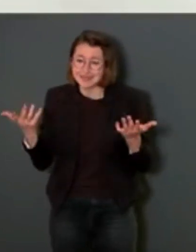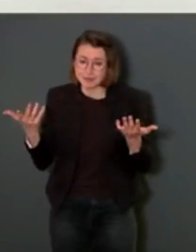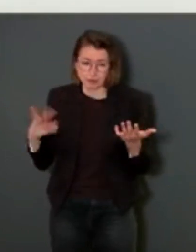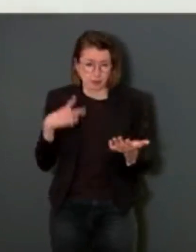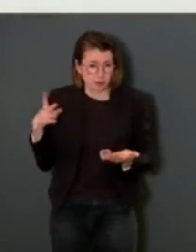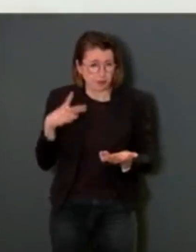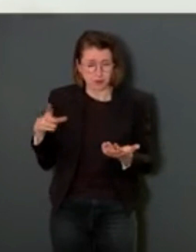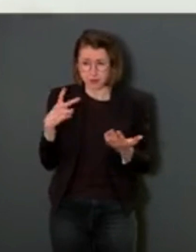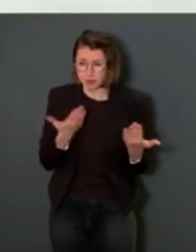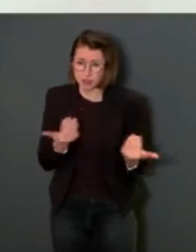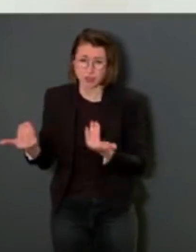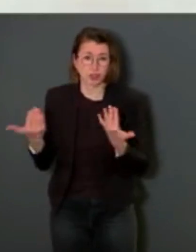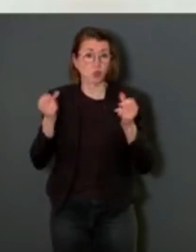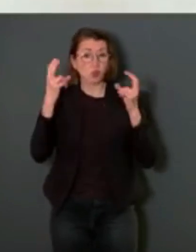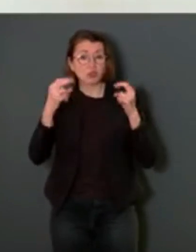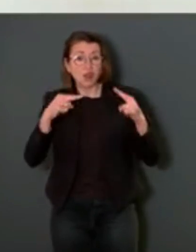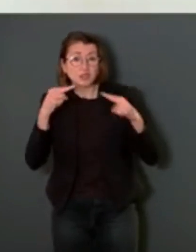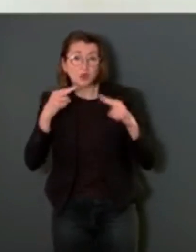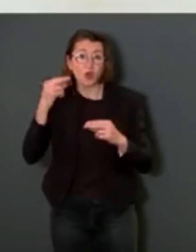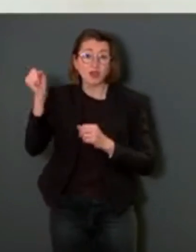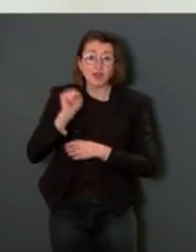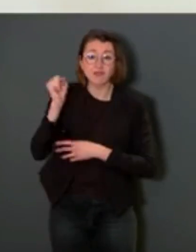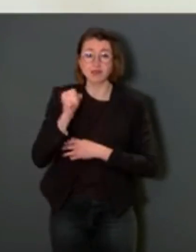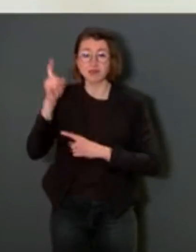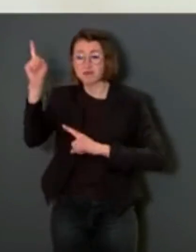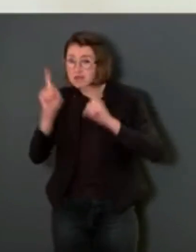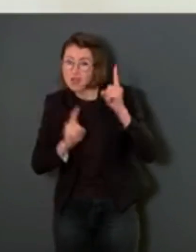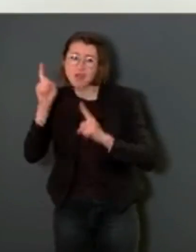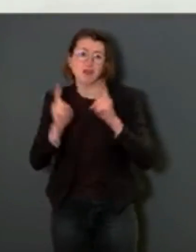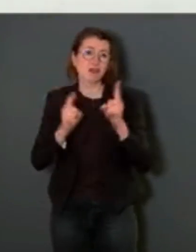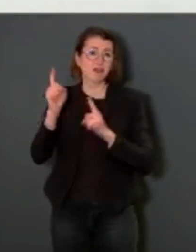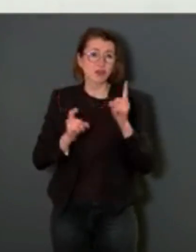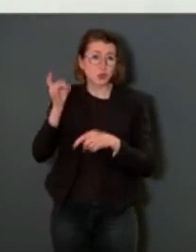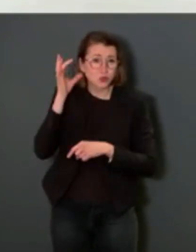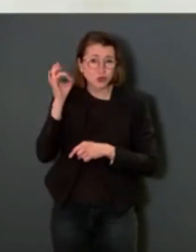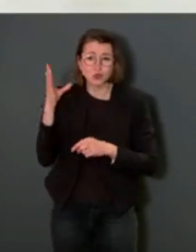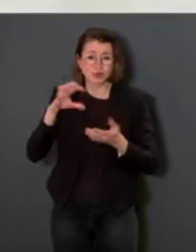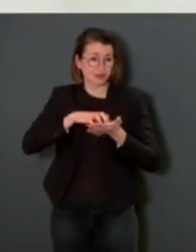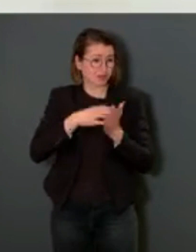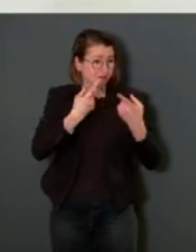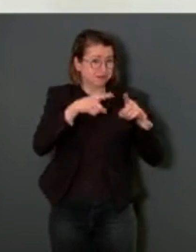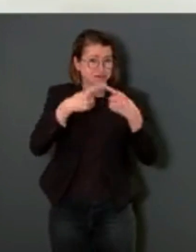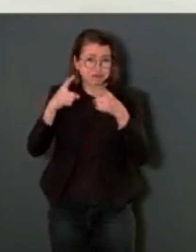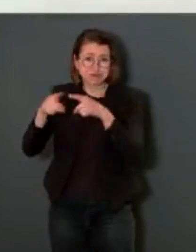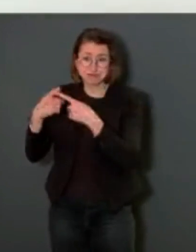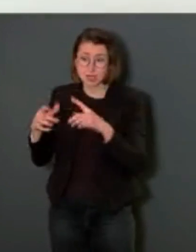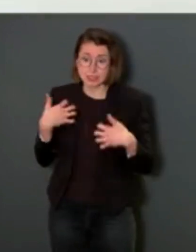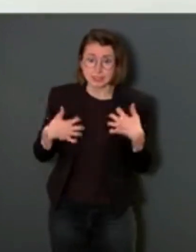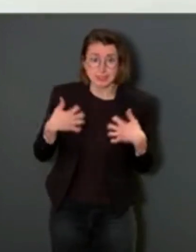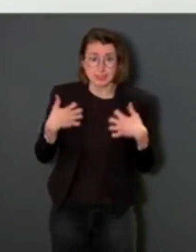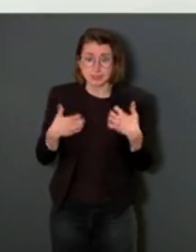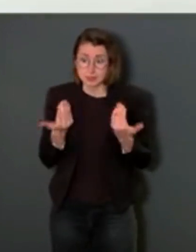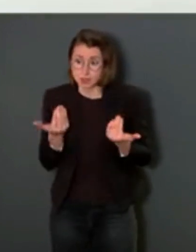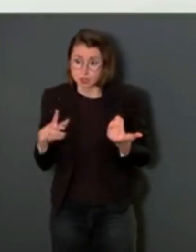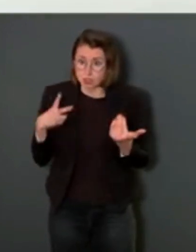secteurs de l'ORECA, de l'événementiel, tous ces secteurs qui espèrent pouvoir reprendre le travail, nous entendons